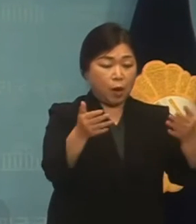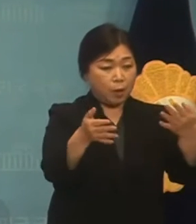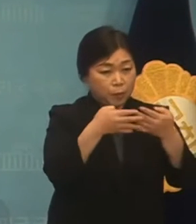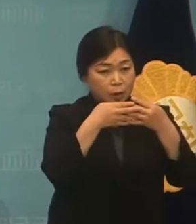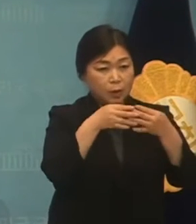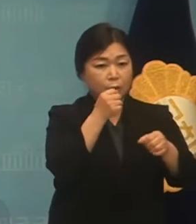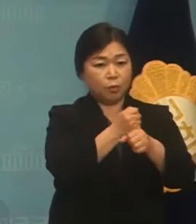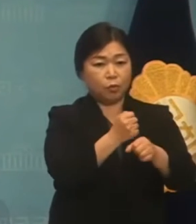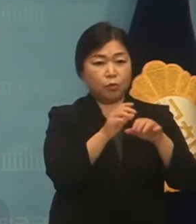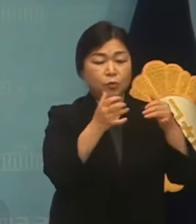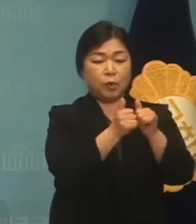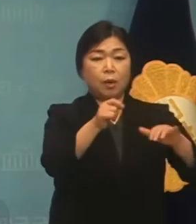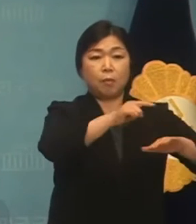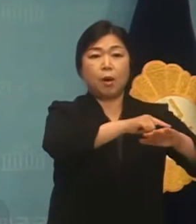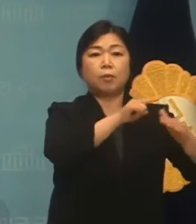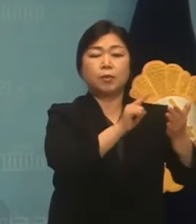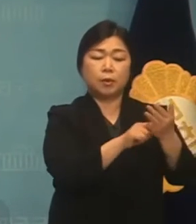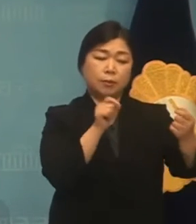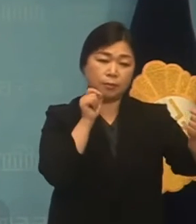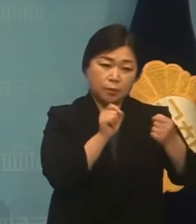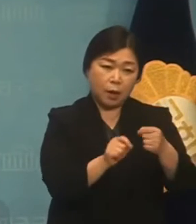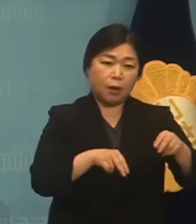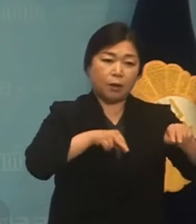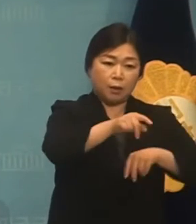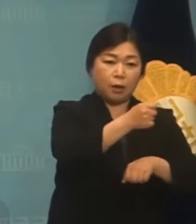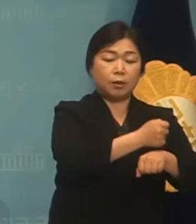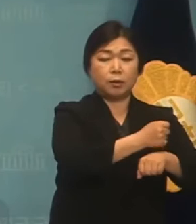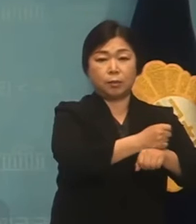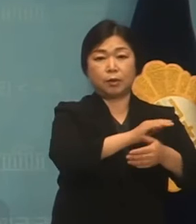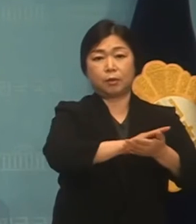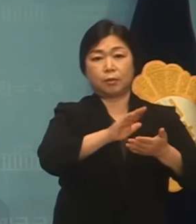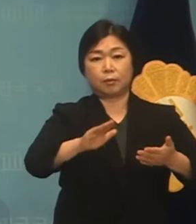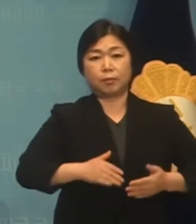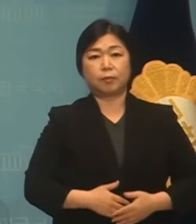지향하고 국민의 마음속으로 다가가겠습니다.